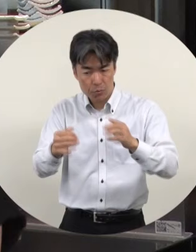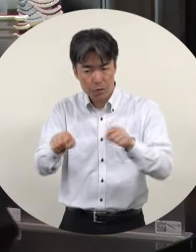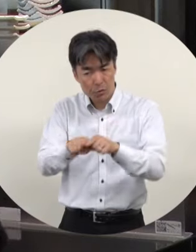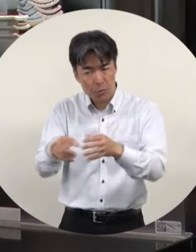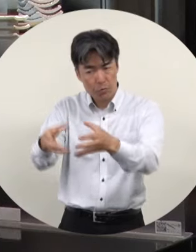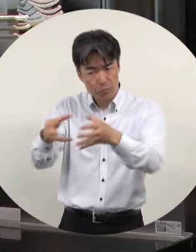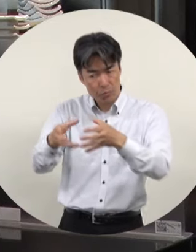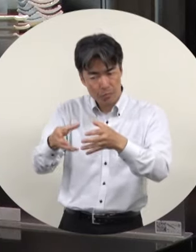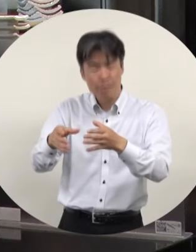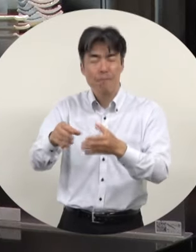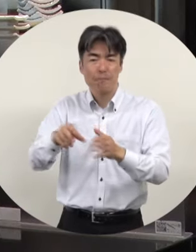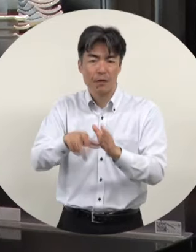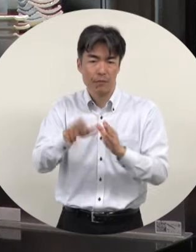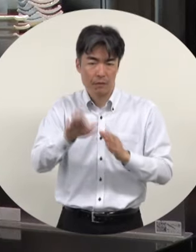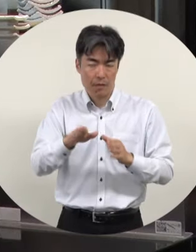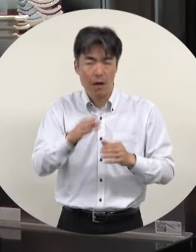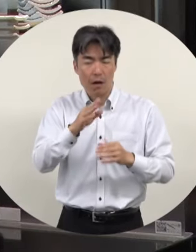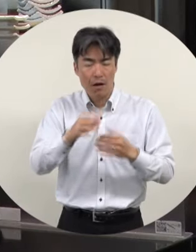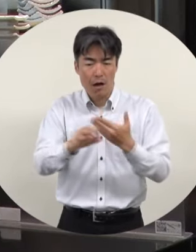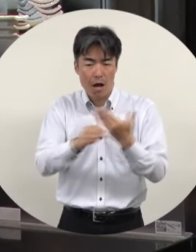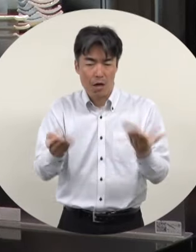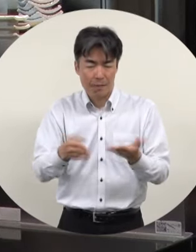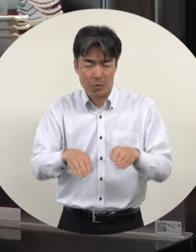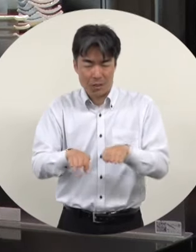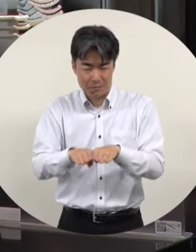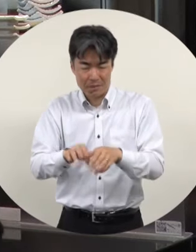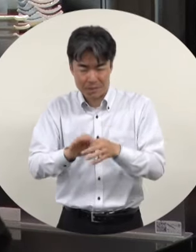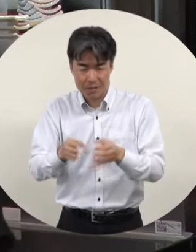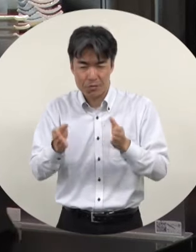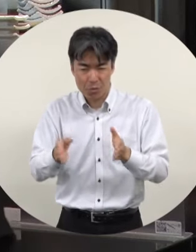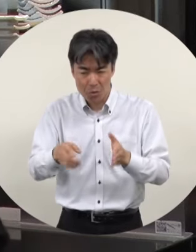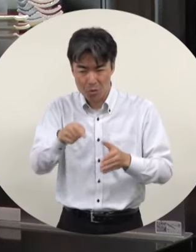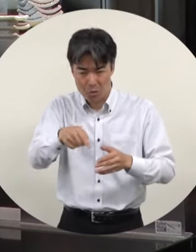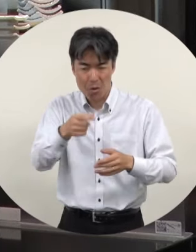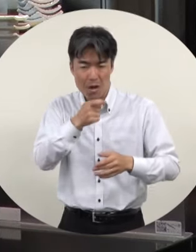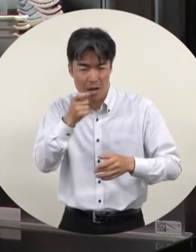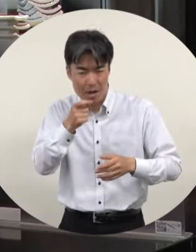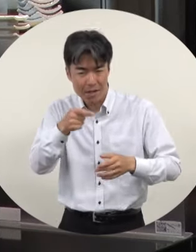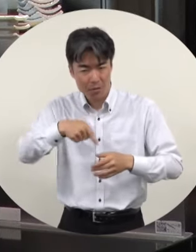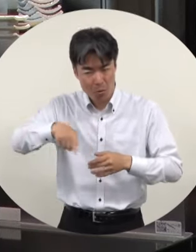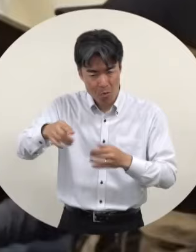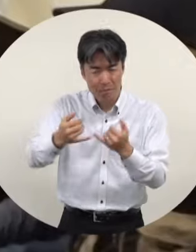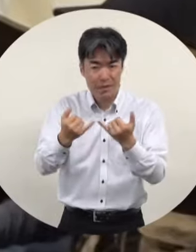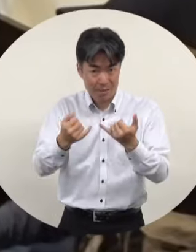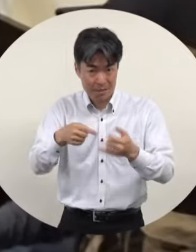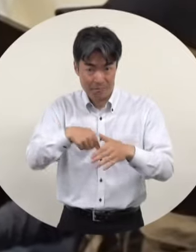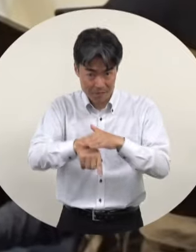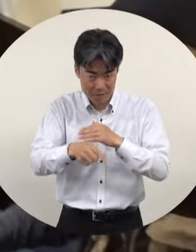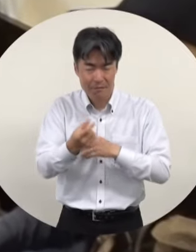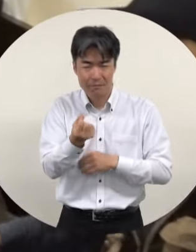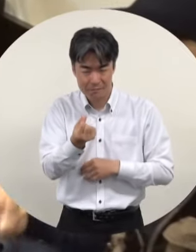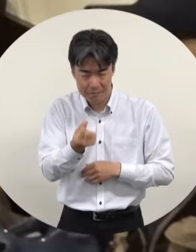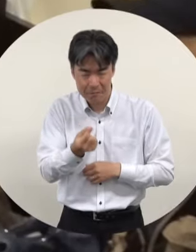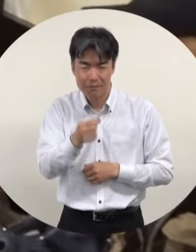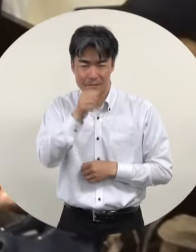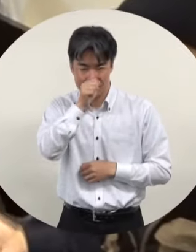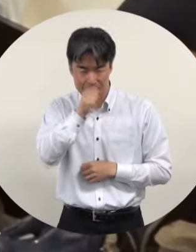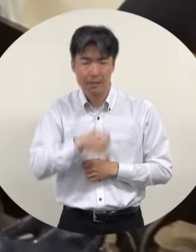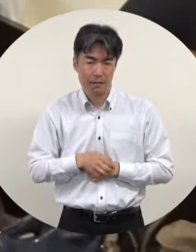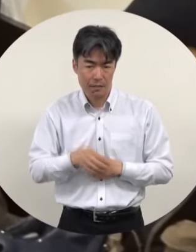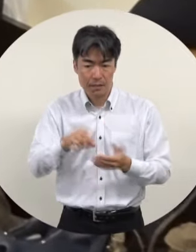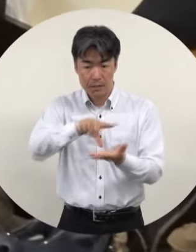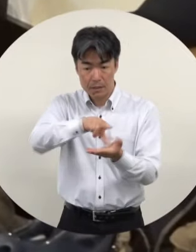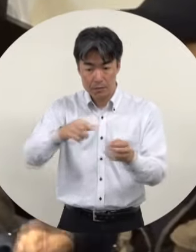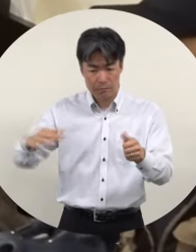トお休みの時にも家族と一緒に来てくなるようなお店ということですかね。 そうですね。 あ、いいですね。 地元の皆さんに愛され